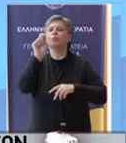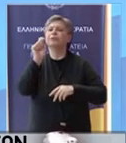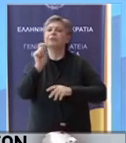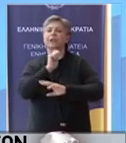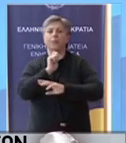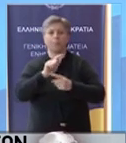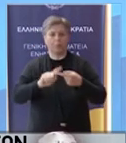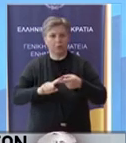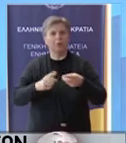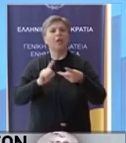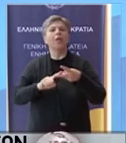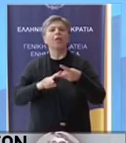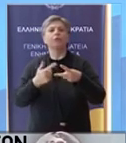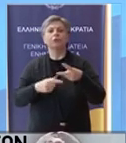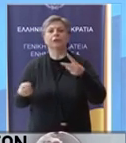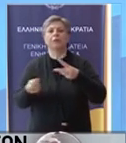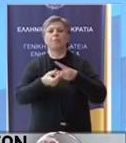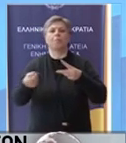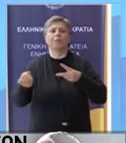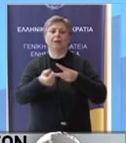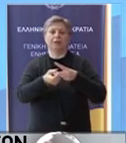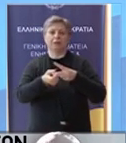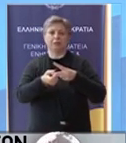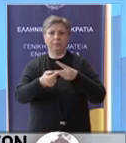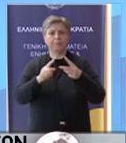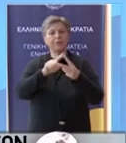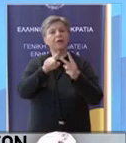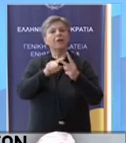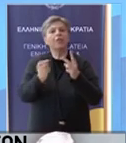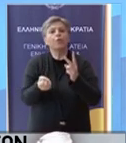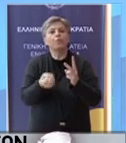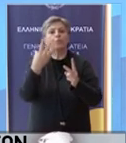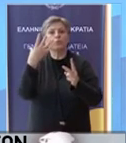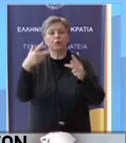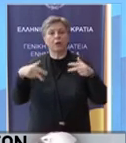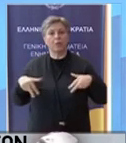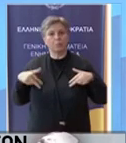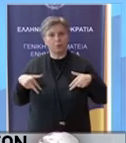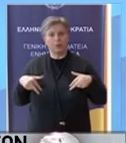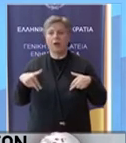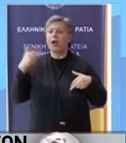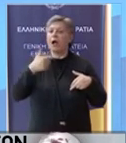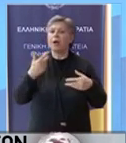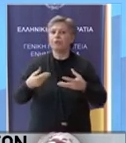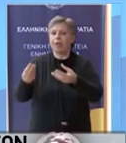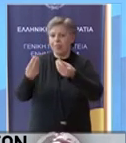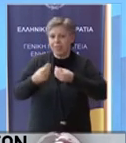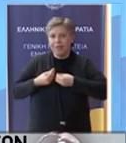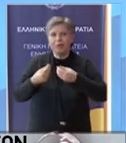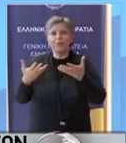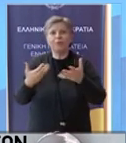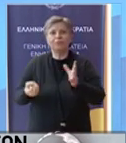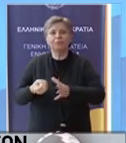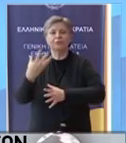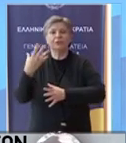Υπουργείου Μεταναστευτικής Πολιτικής. Πρόκειται για δύο κινήσεις οι οποίες εξυγχρονίζουν την ελληνική δημόσια διοίκηση. Πρόκειται για δύο κινήσεις αναγκαίες.